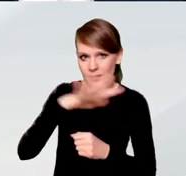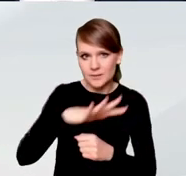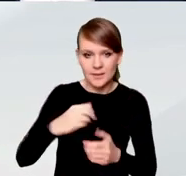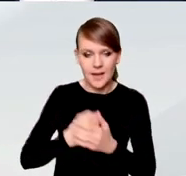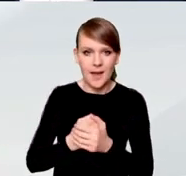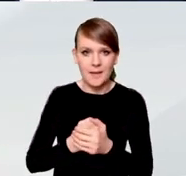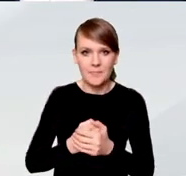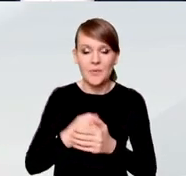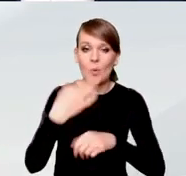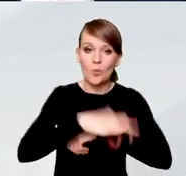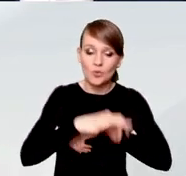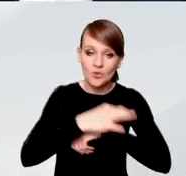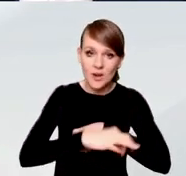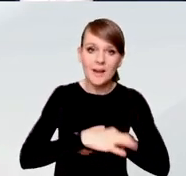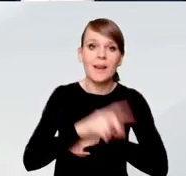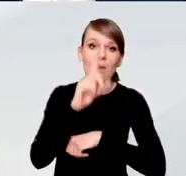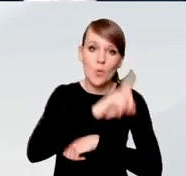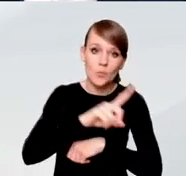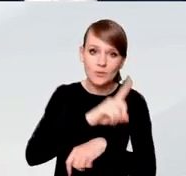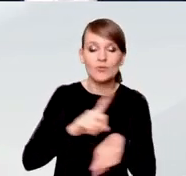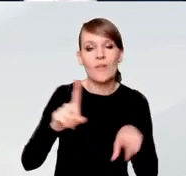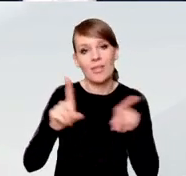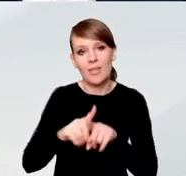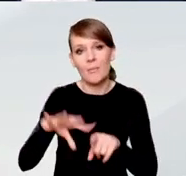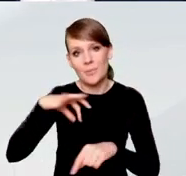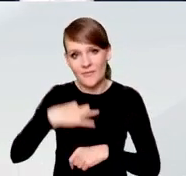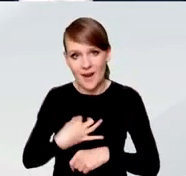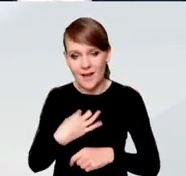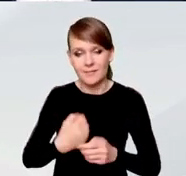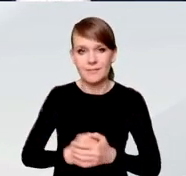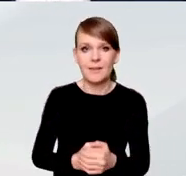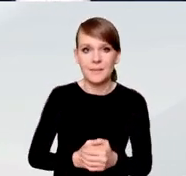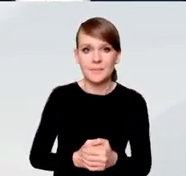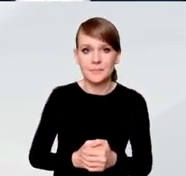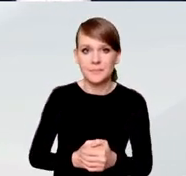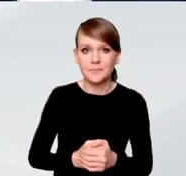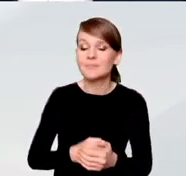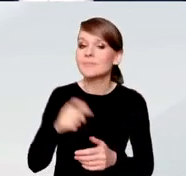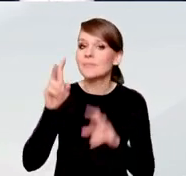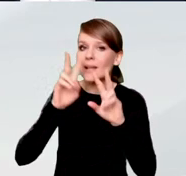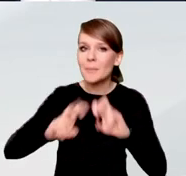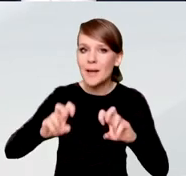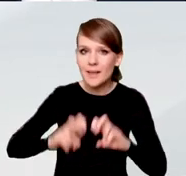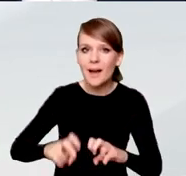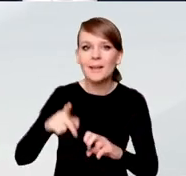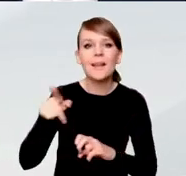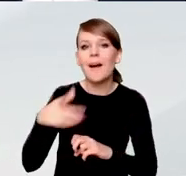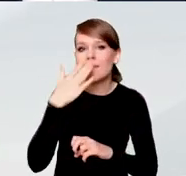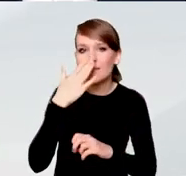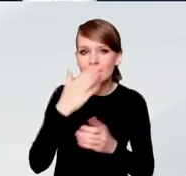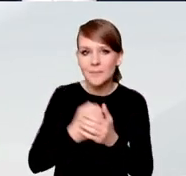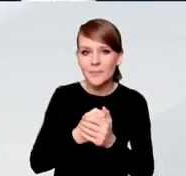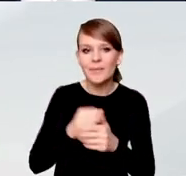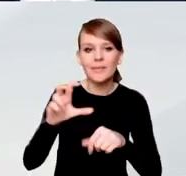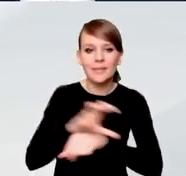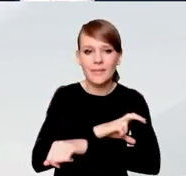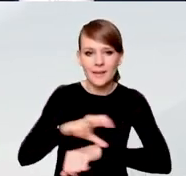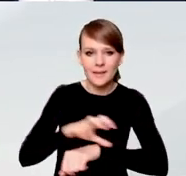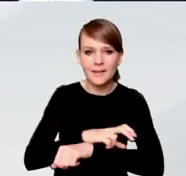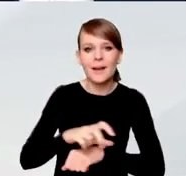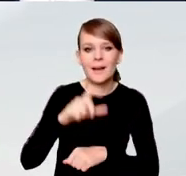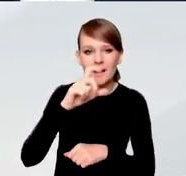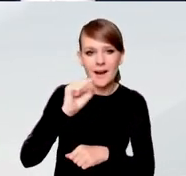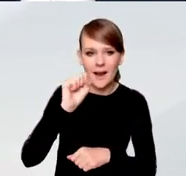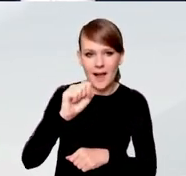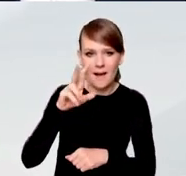i publiczne, i niepubliczne. Badanie zostało przeprowadzone techniką KAWI w zeszłym